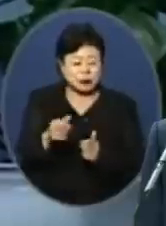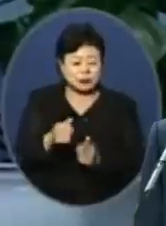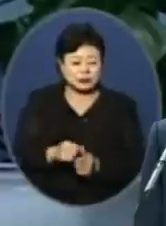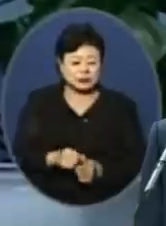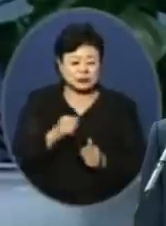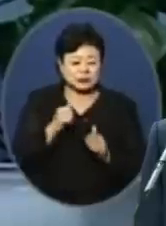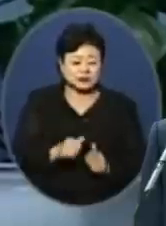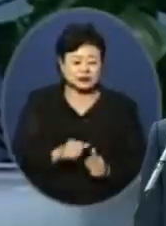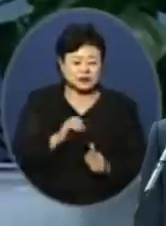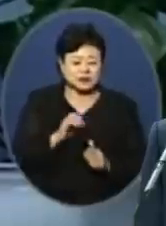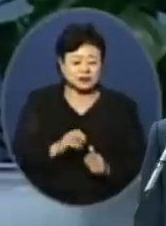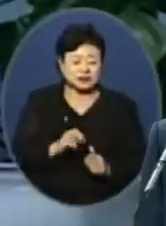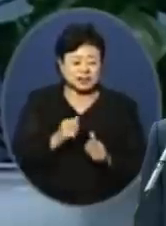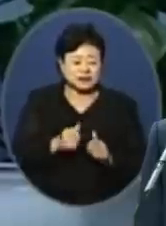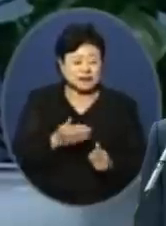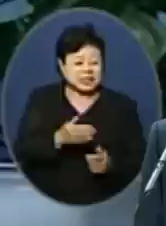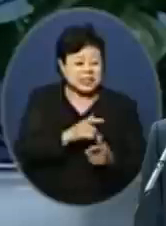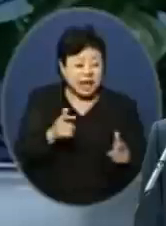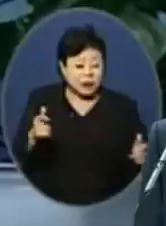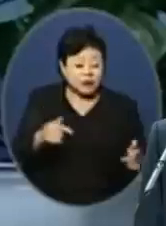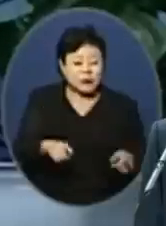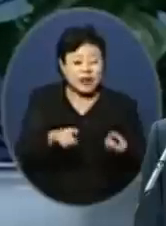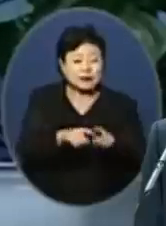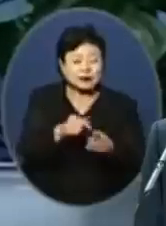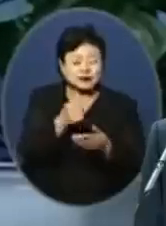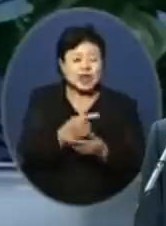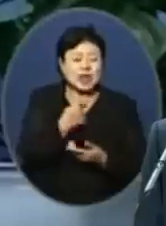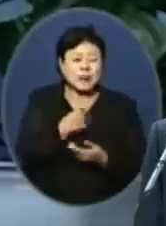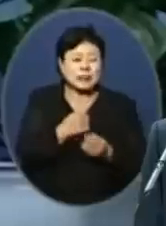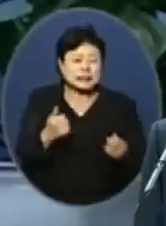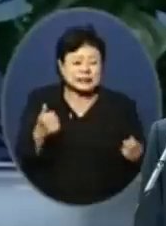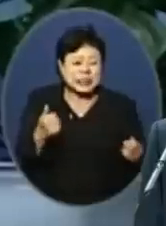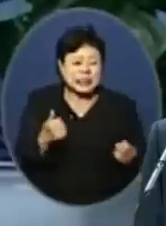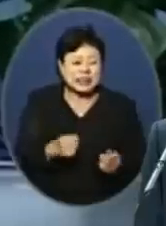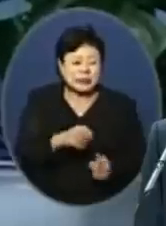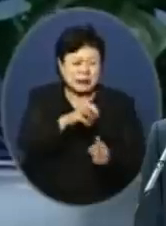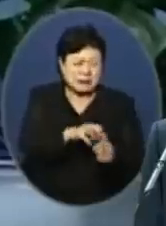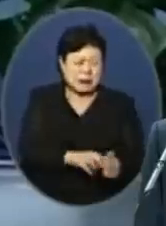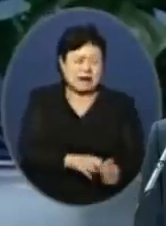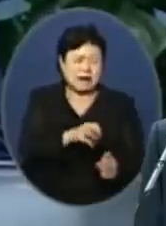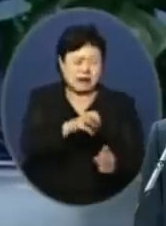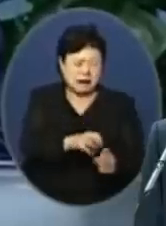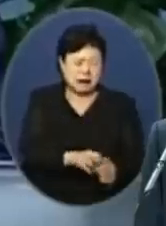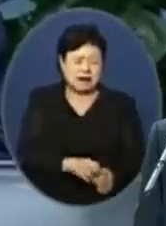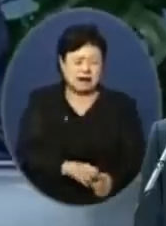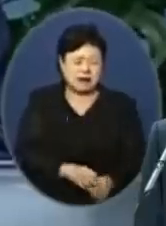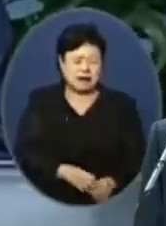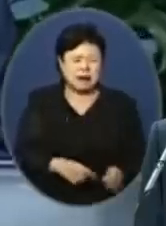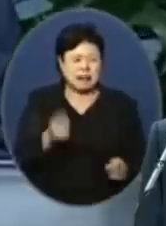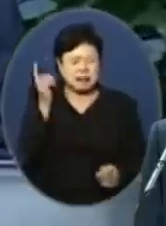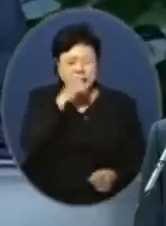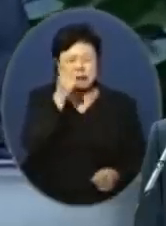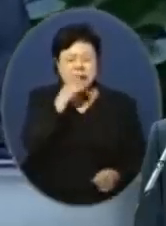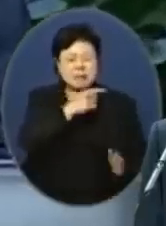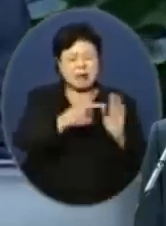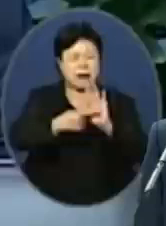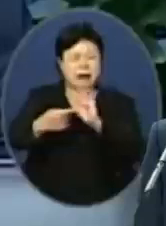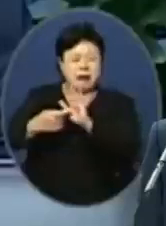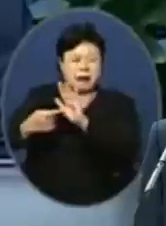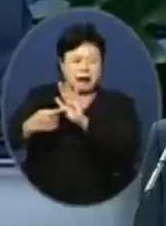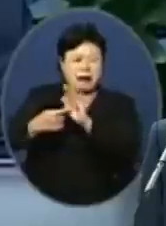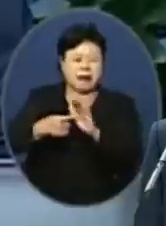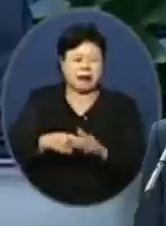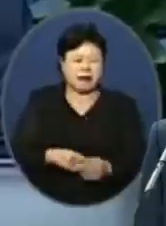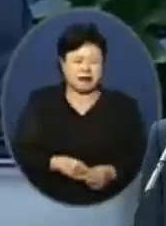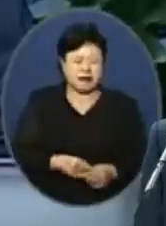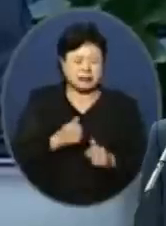않고 심판하지 않습니다. 우리와 같이 죄 지은 사람 죄를 전부 벗기고 이것 바라고 죄 지은 것 바라고